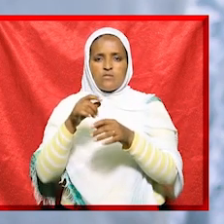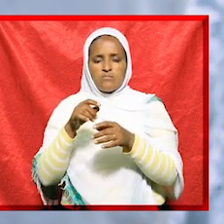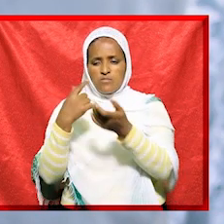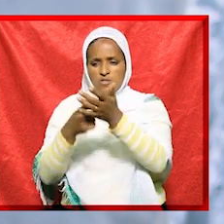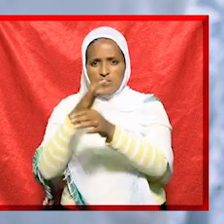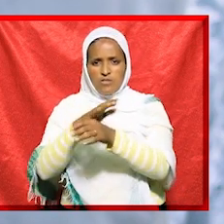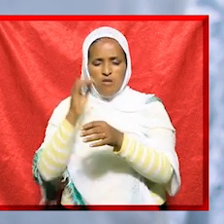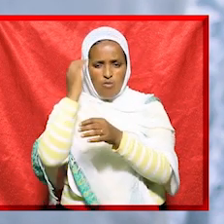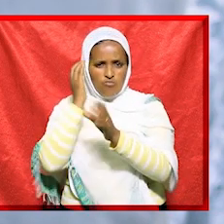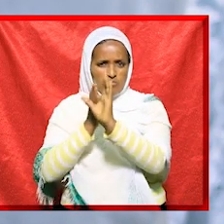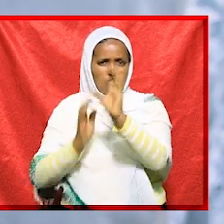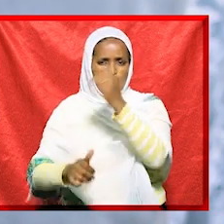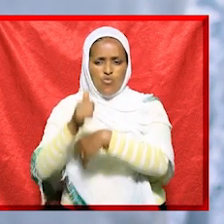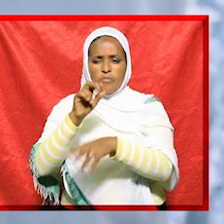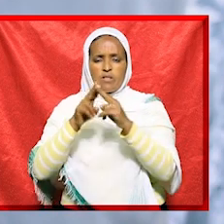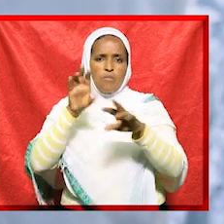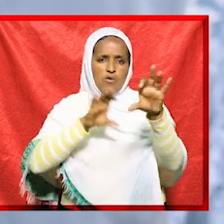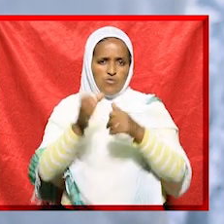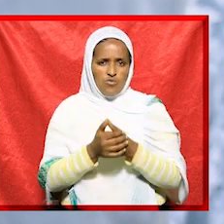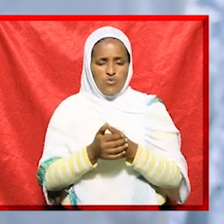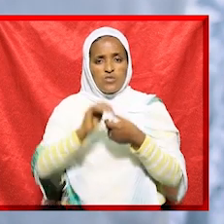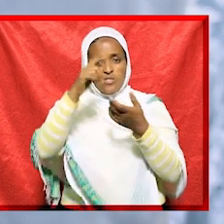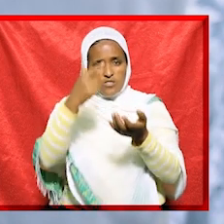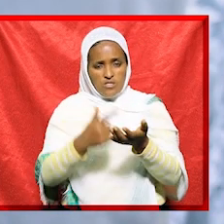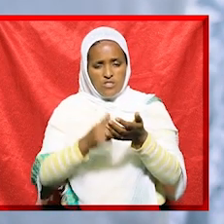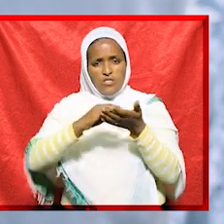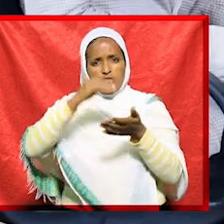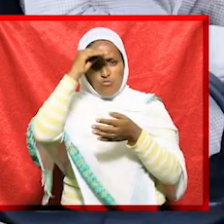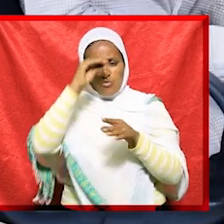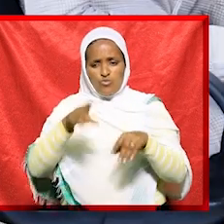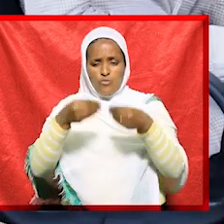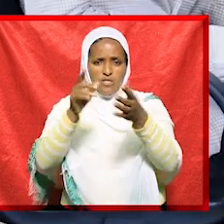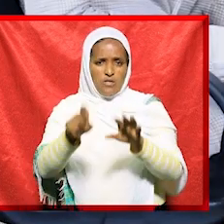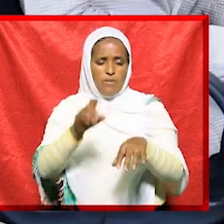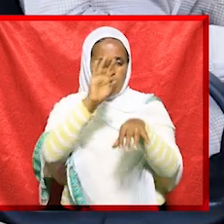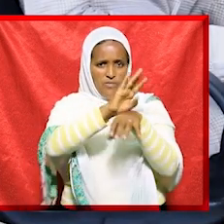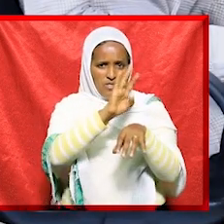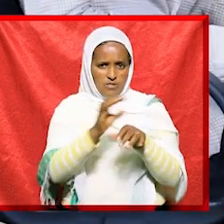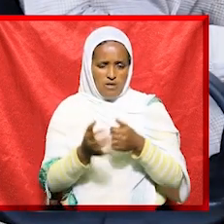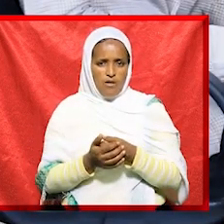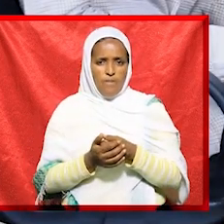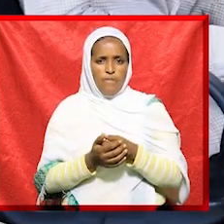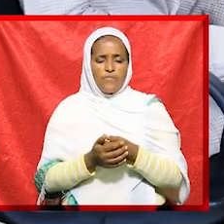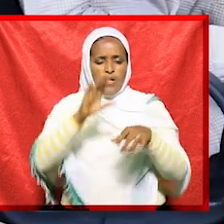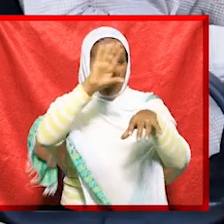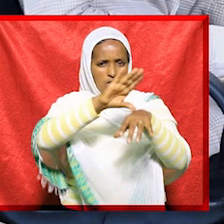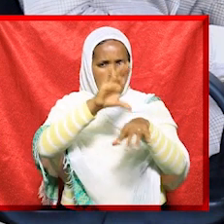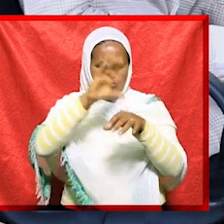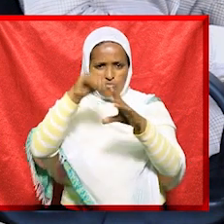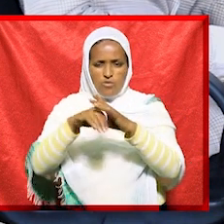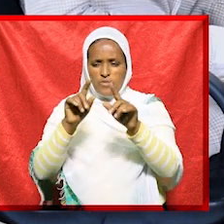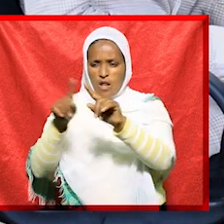እንዳይናገሩ እንደነዚህ የተጠቁ ልጆችን አዲክትድ እንዲሆኑ በጣም ነው የሚያደርጓቸው ስለዚህ ትምህርቱ መሰጠት አለበት